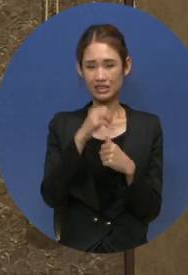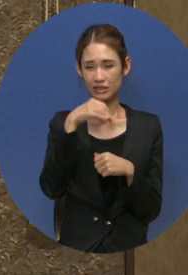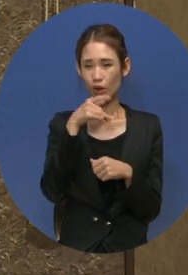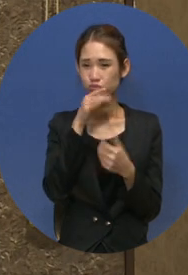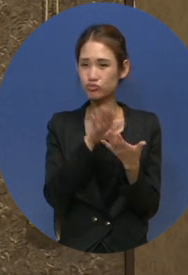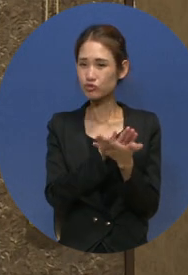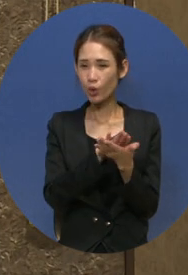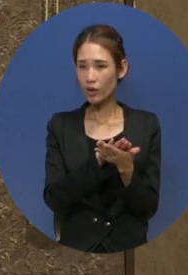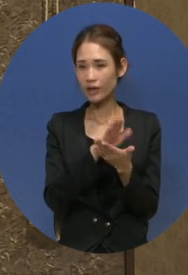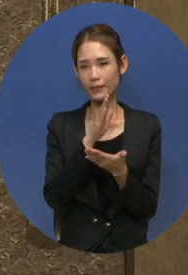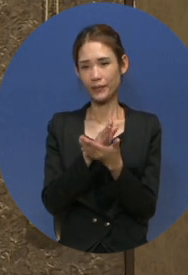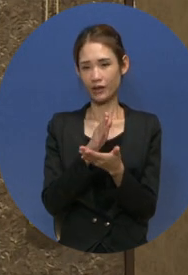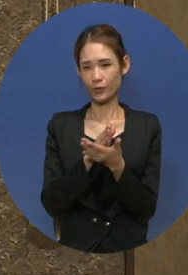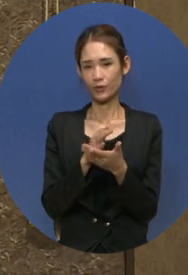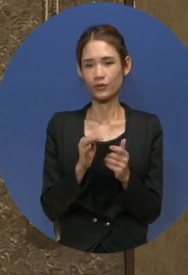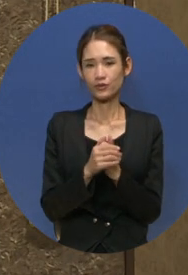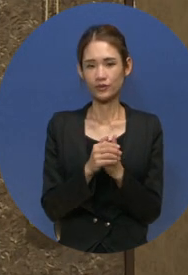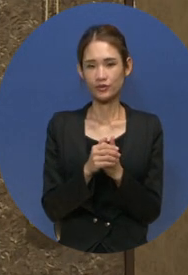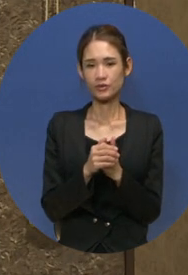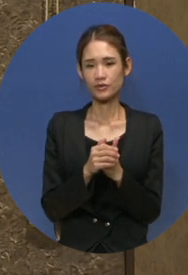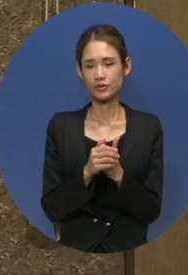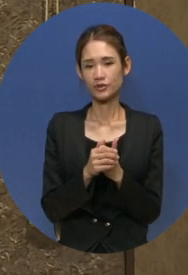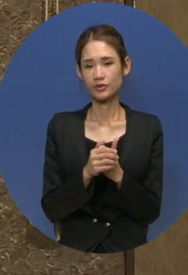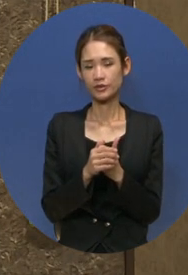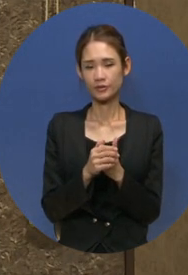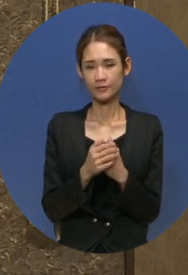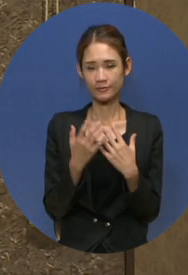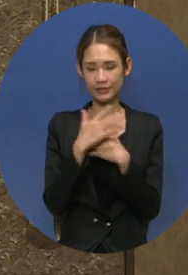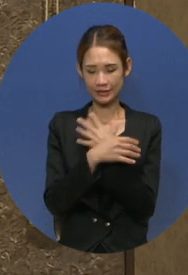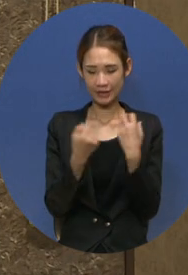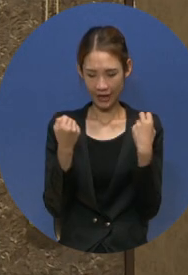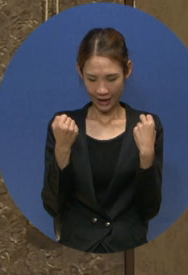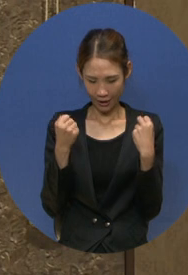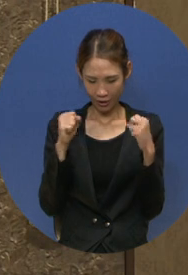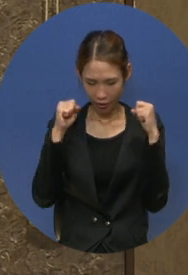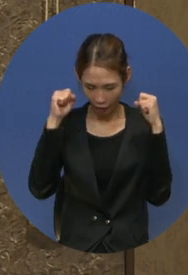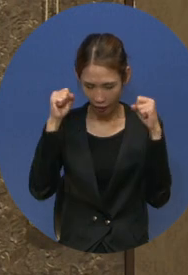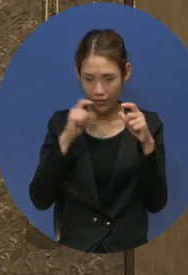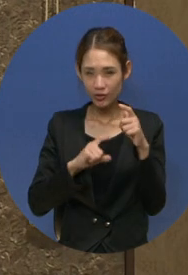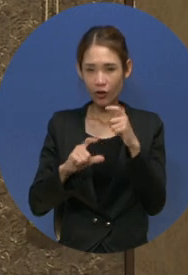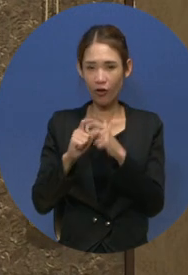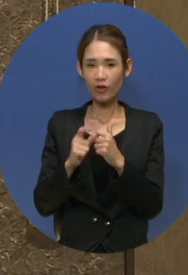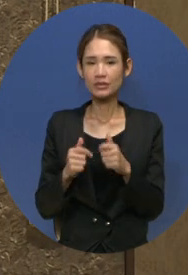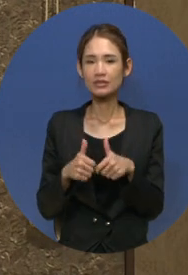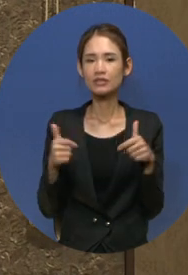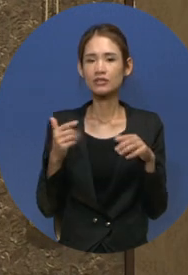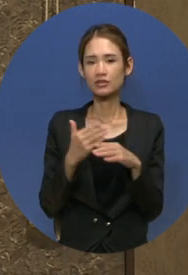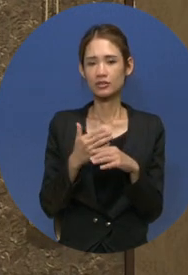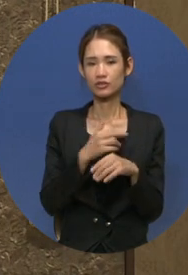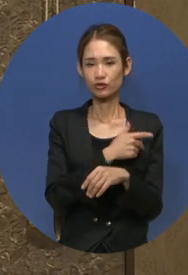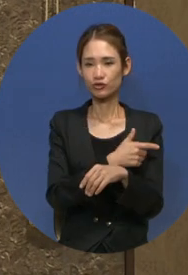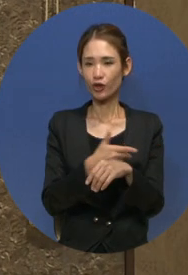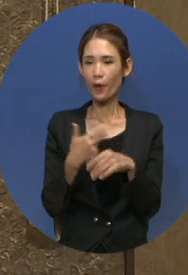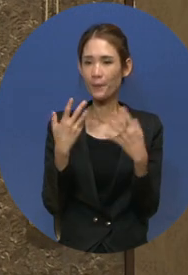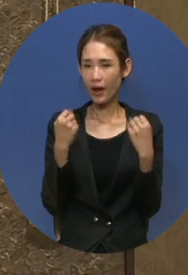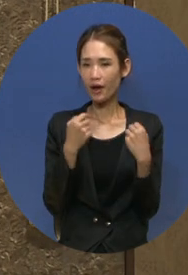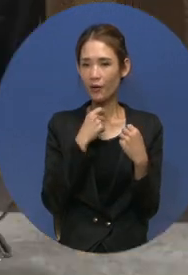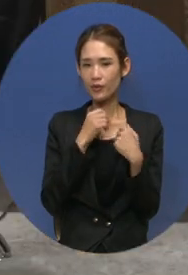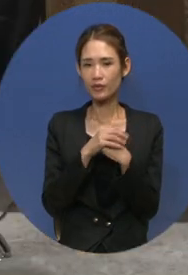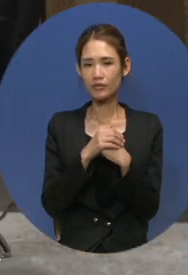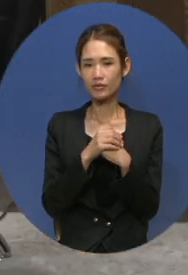하는 차원이 아니고, 그런 것들을 배우면서 이제 체력을 강화시키고 있습니다. 사실 수영은 많은 사람들이 원하는 거잖아요. 그렇죠.